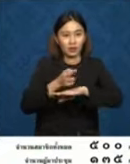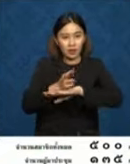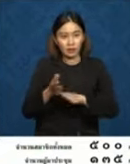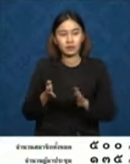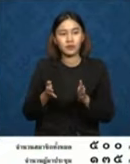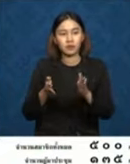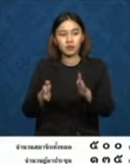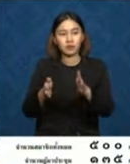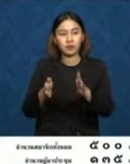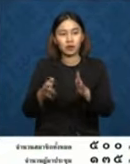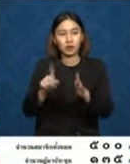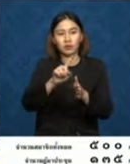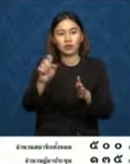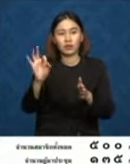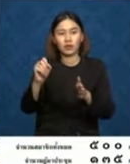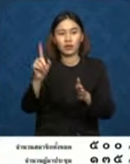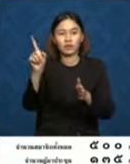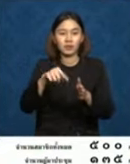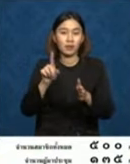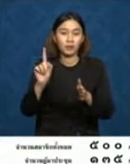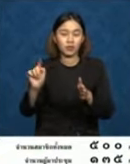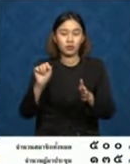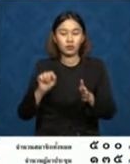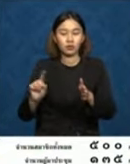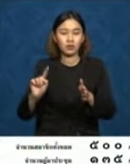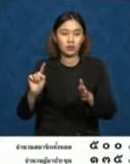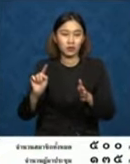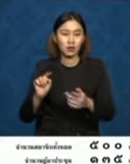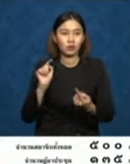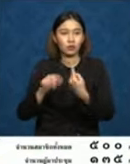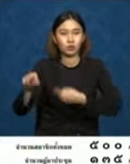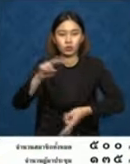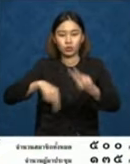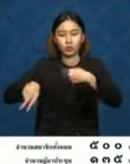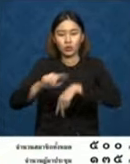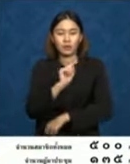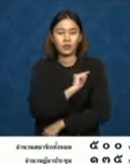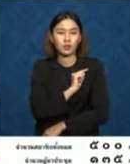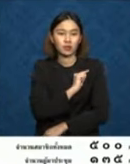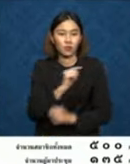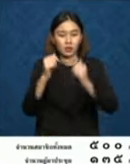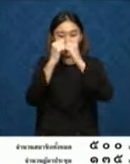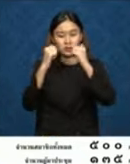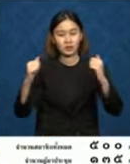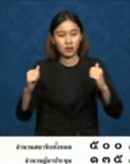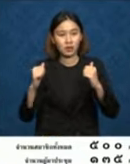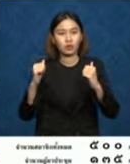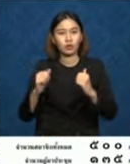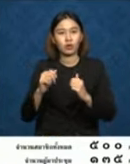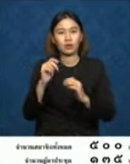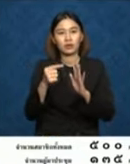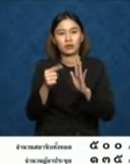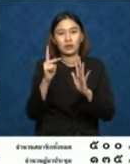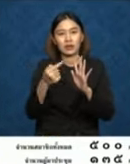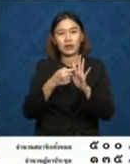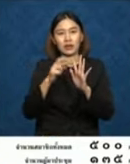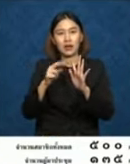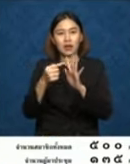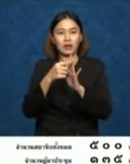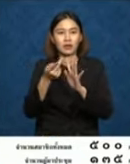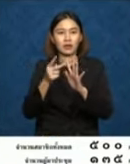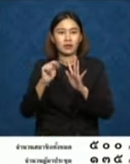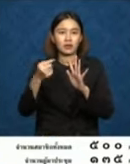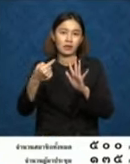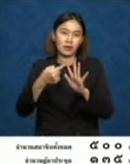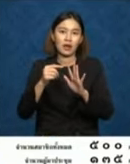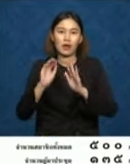แหงซอย190/1นะครับซึ่งตรงเนี้ยก็อยู่ในการดูแลของสำนักพระพุทธนะครับแล้วก็การเคหะนะครับยังไงก็ฝากเลยครับเ